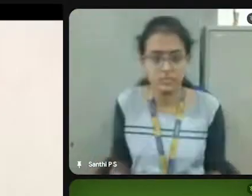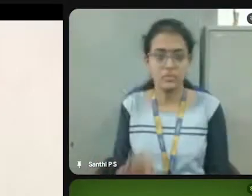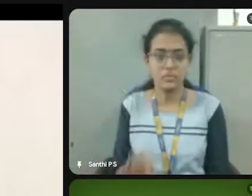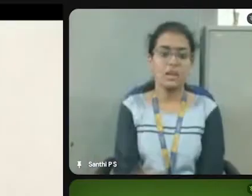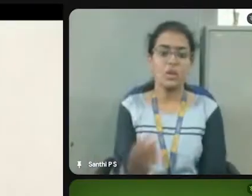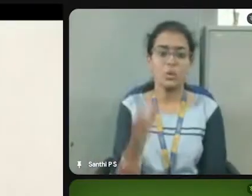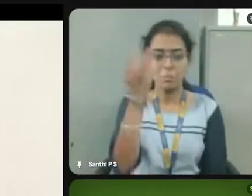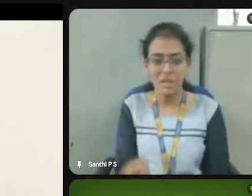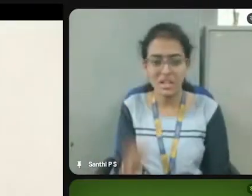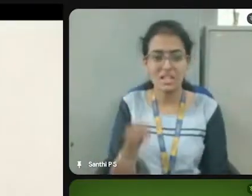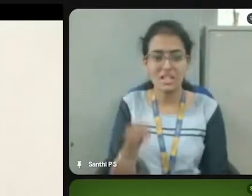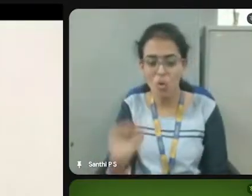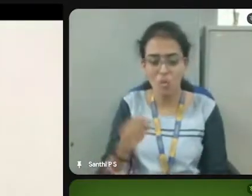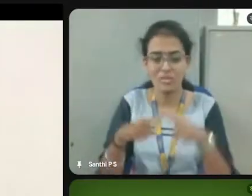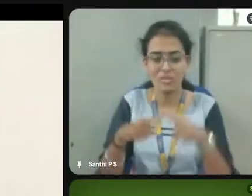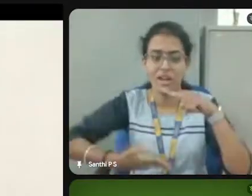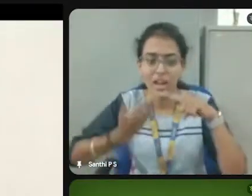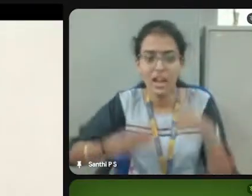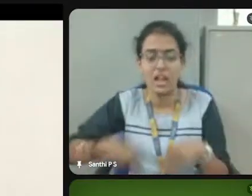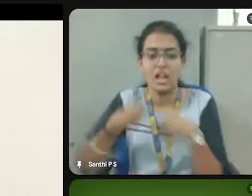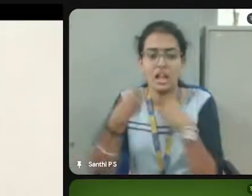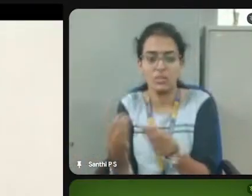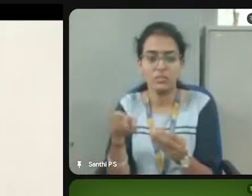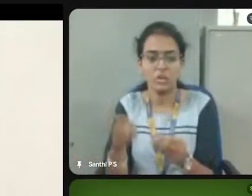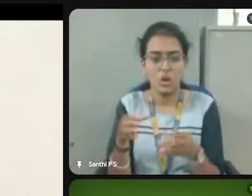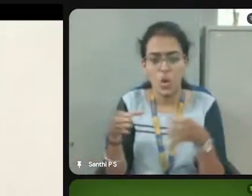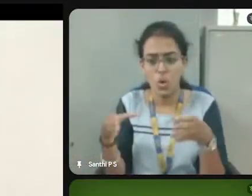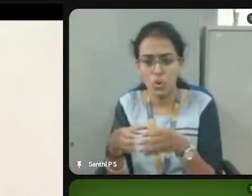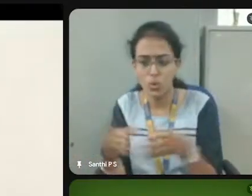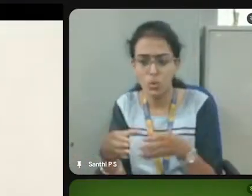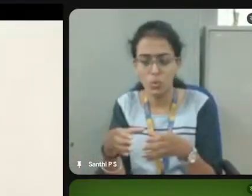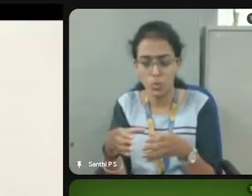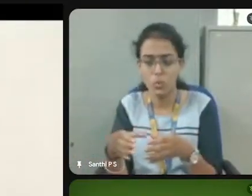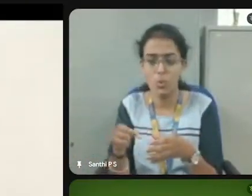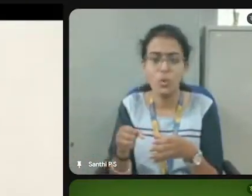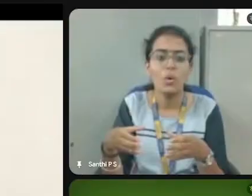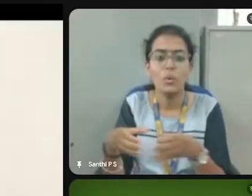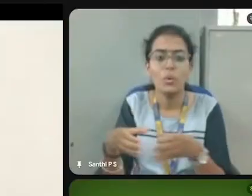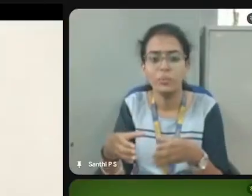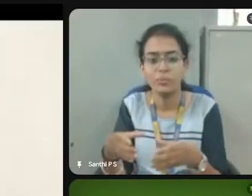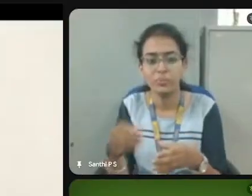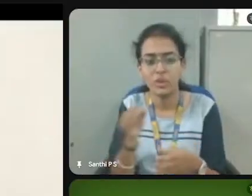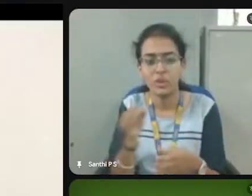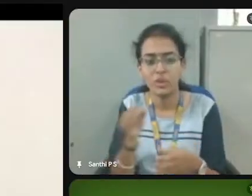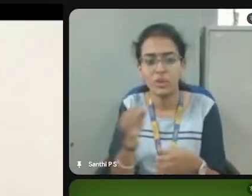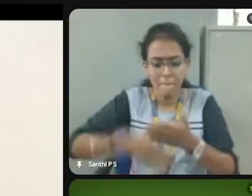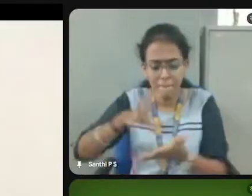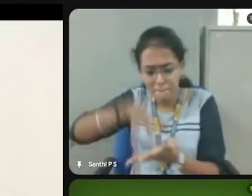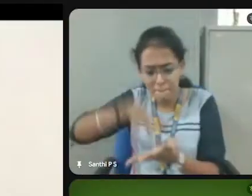ഇൻഡിവിജ്വലൈസ്ഡ് ട്രെയിനിങ് ആണ് കുട്ടിയൊക്കെ കൊടുക്കേണ്ടത്. ഒരു ഗ്രൂപ്പിൽ വിട്ടാൽ ആ കുട്ടിക്ക് ആ ട്രെയിനിങ് കിട്ടാതാവുന്നുണ്ട്. പിന്നെ പഠന